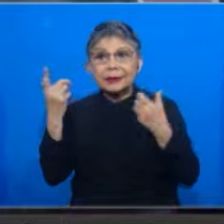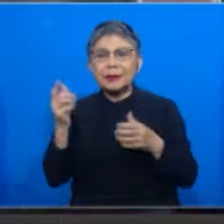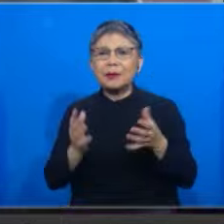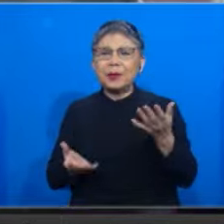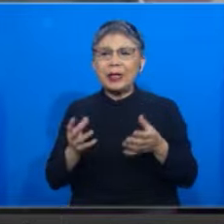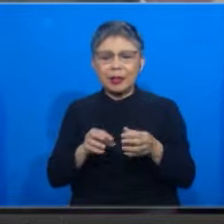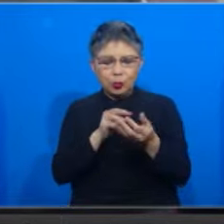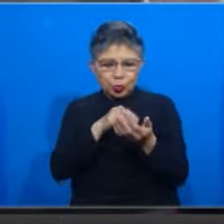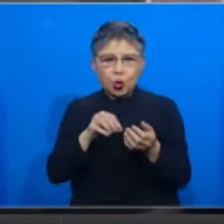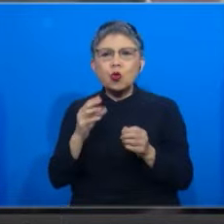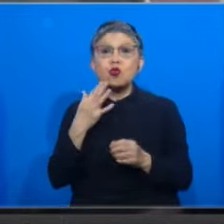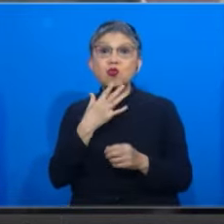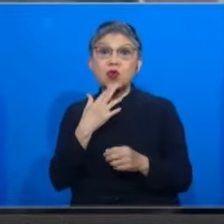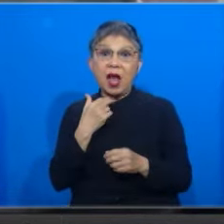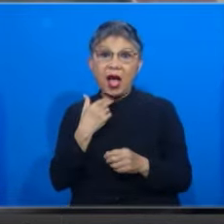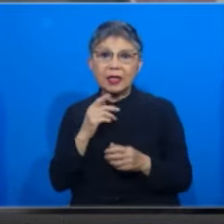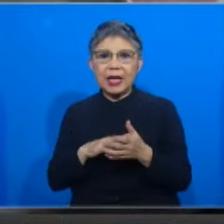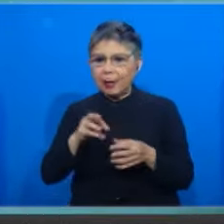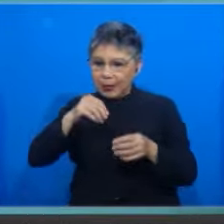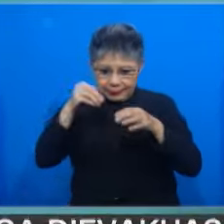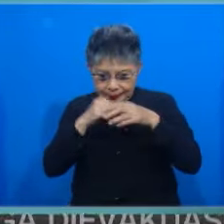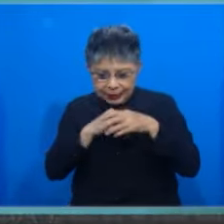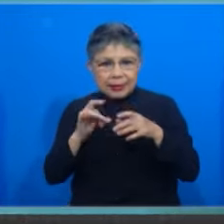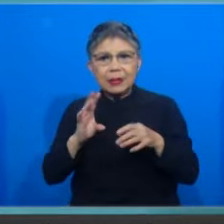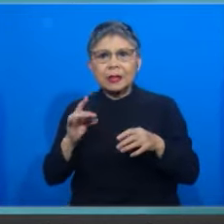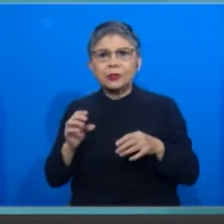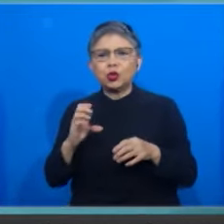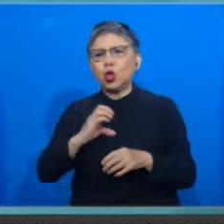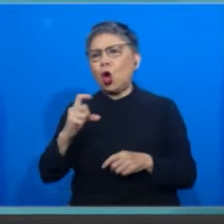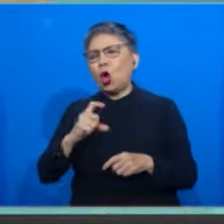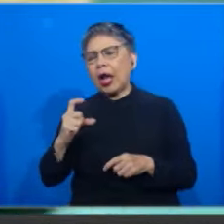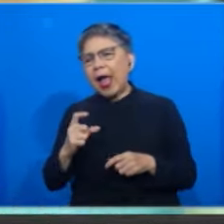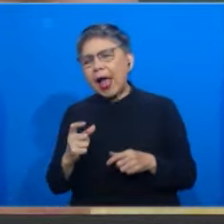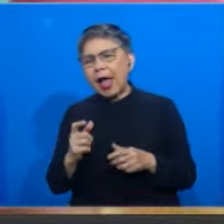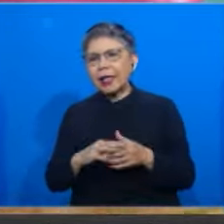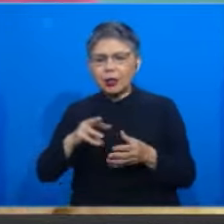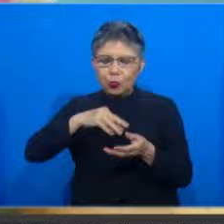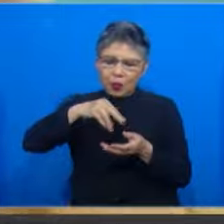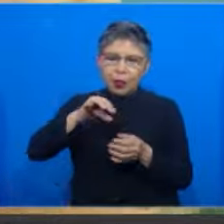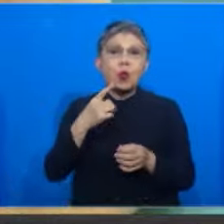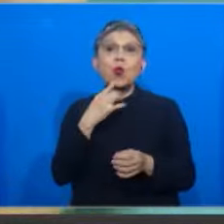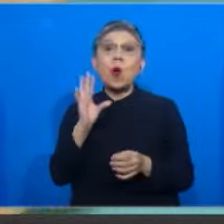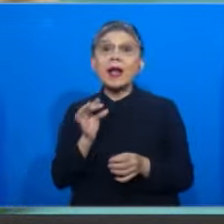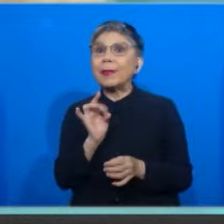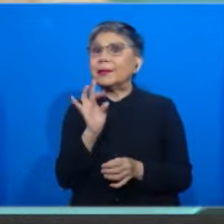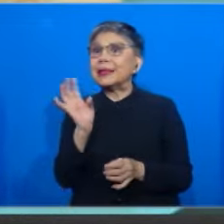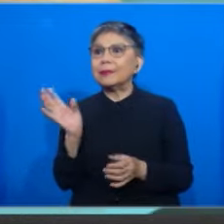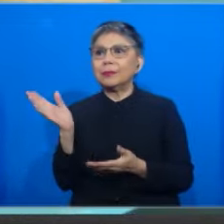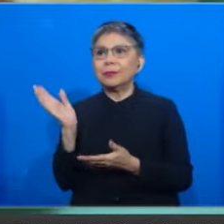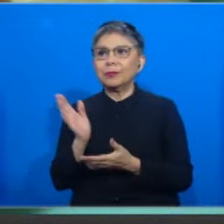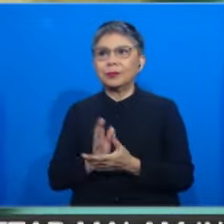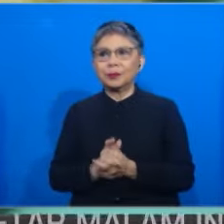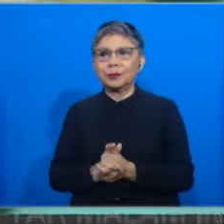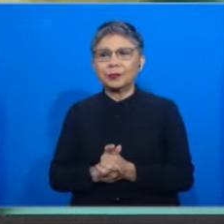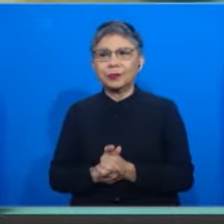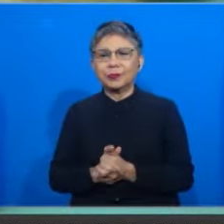biasanya hanya bertabur gula, kini diberi beragam isian seperti coklat dan diberi topping berwarna-warni.